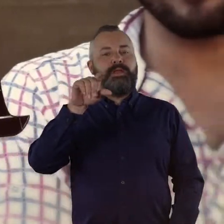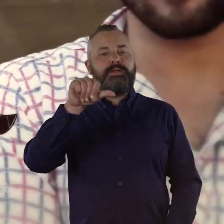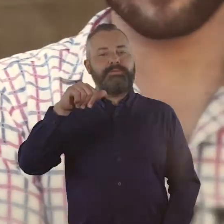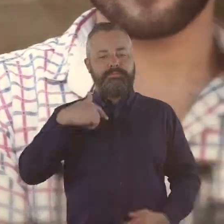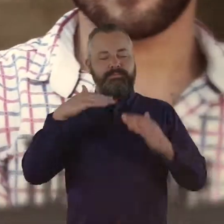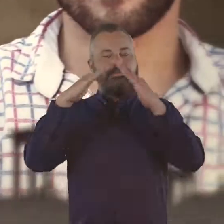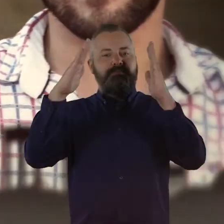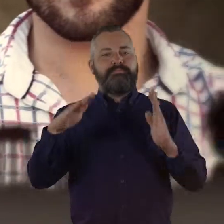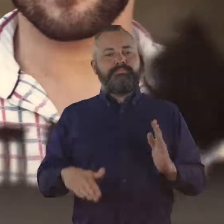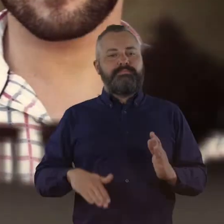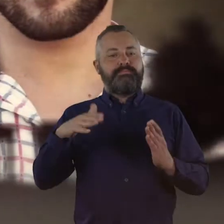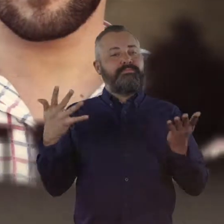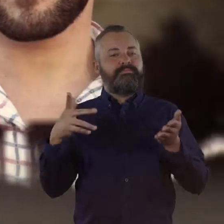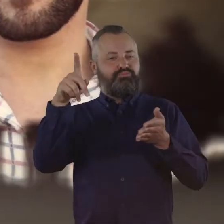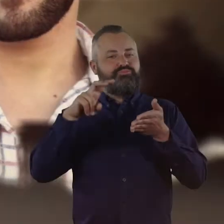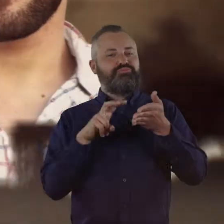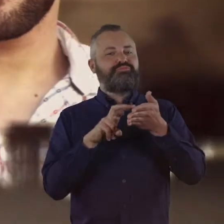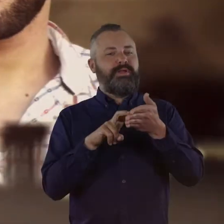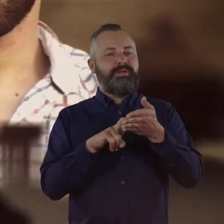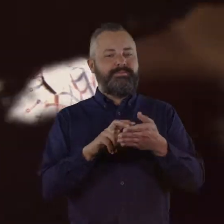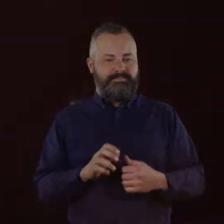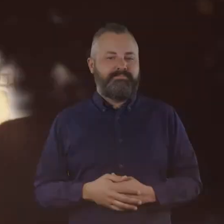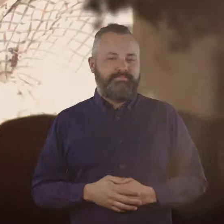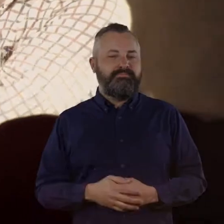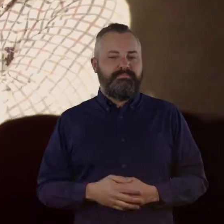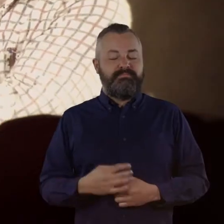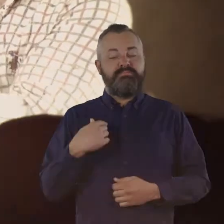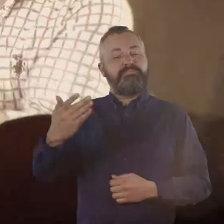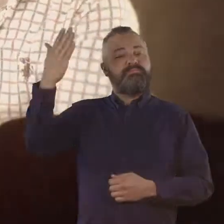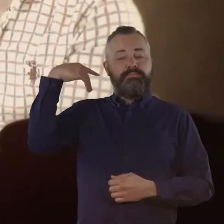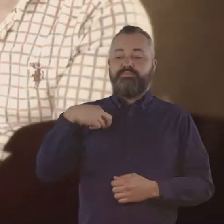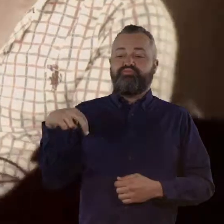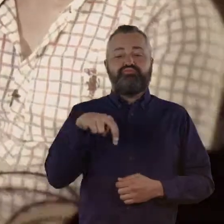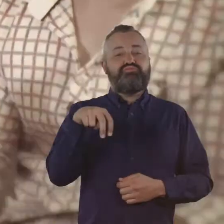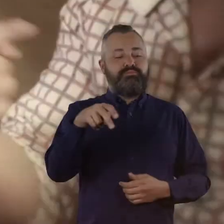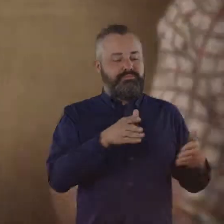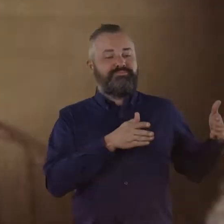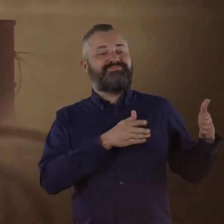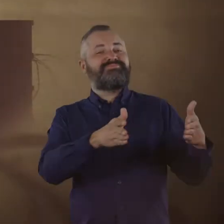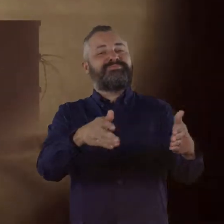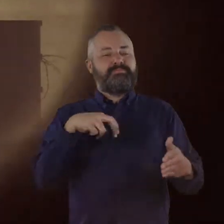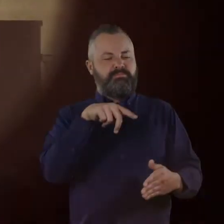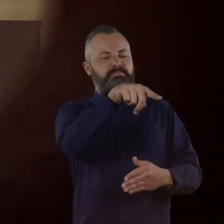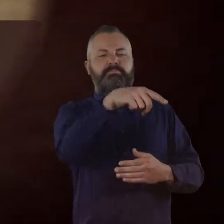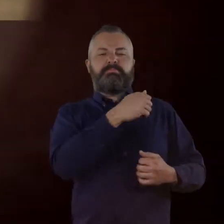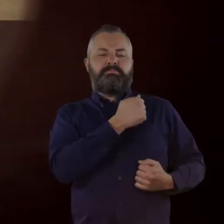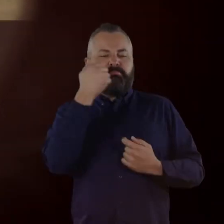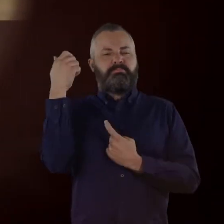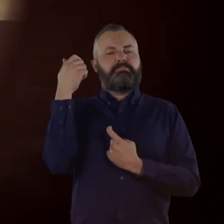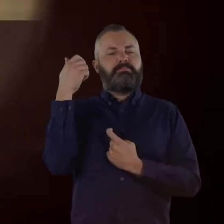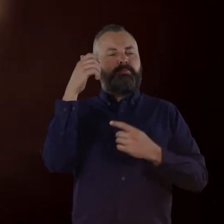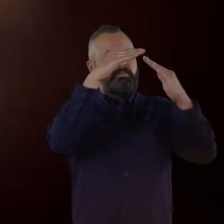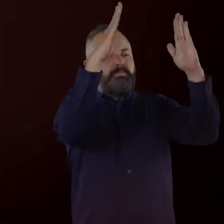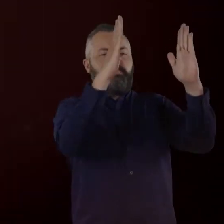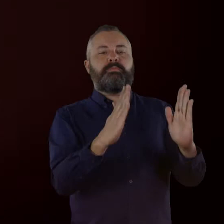Obada, من سوريا. Je m'appelle Obada. Je viens de Syrie. Je traversais la route près d'un checkpoint des forces du régime quand j'ai été touché